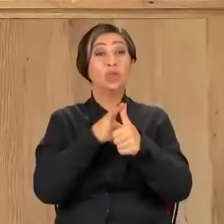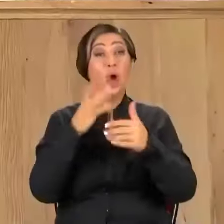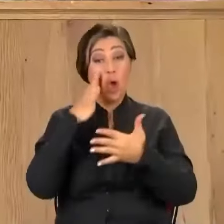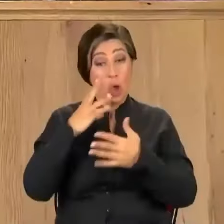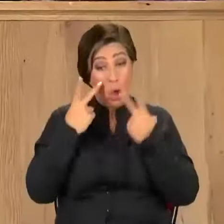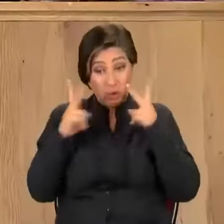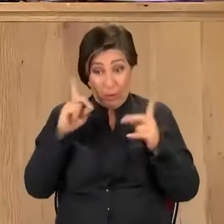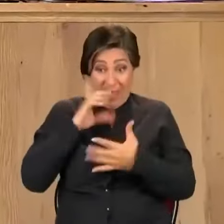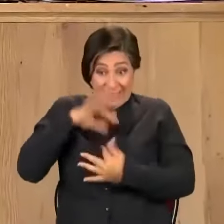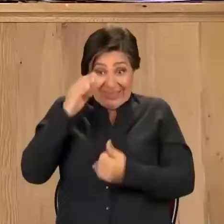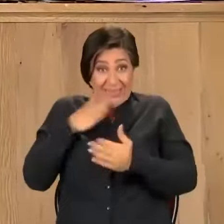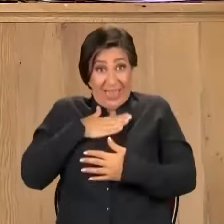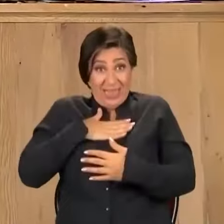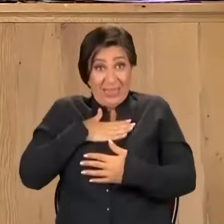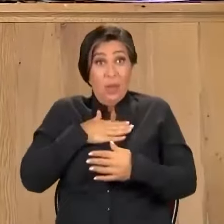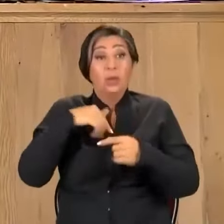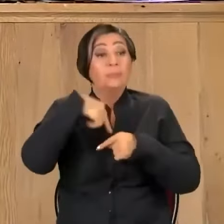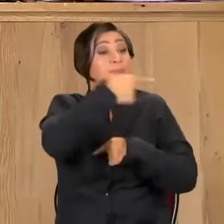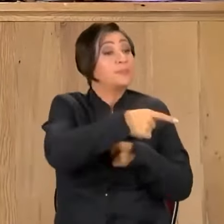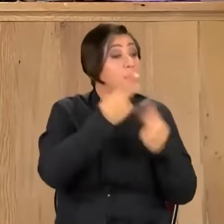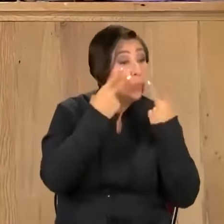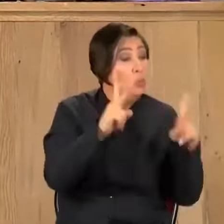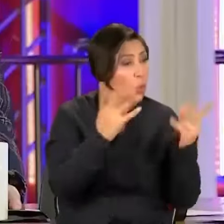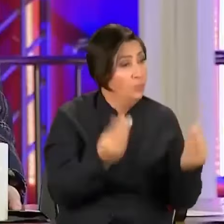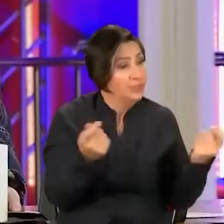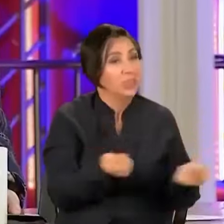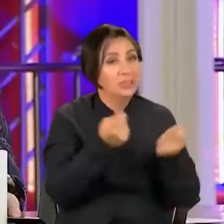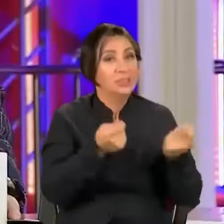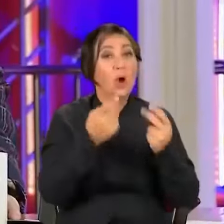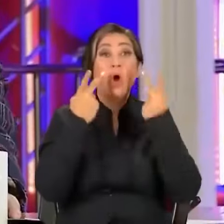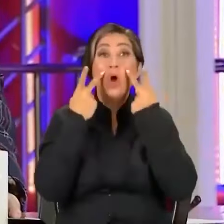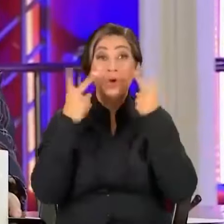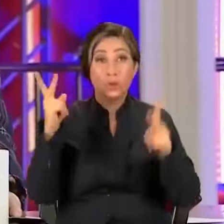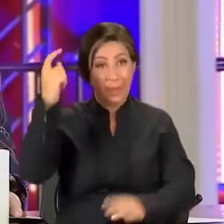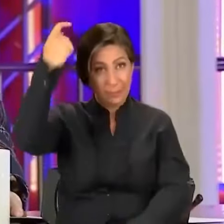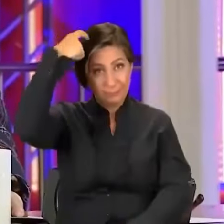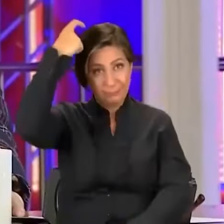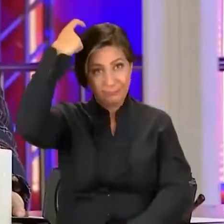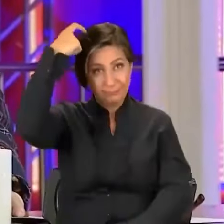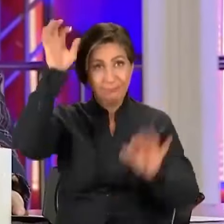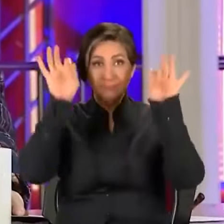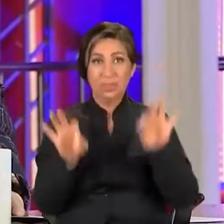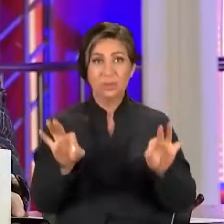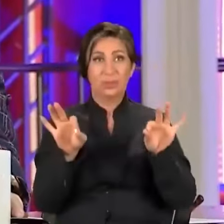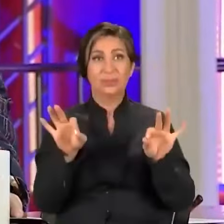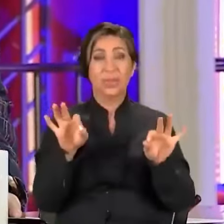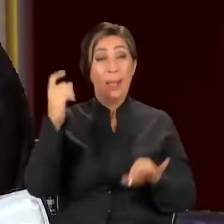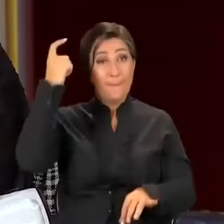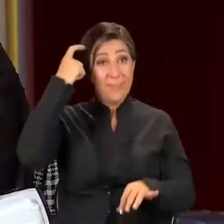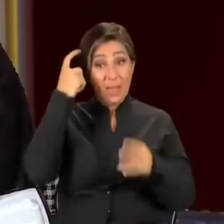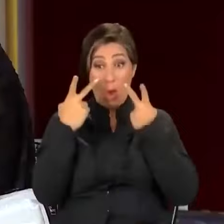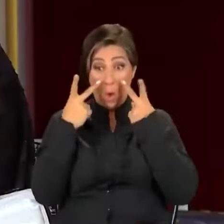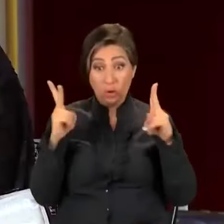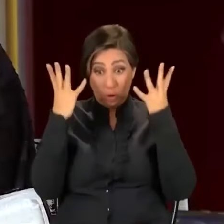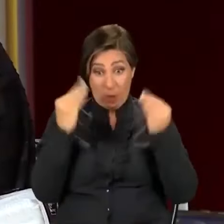bir insan bir diğerini özgürleştirmeye çalışır. Özgürlük kafadan başlar, beyinden başlar. Beyninde